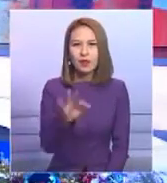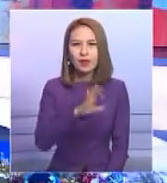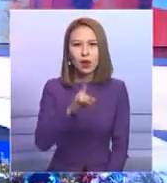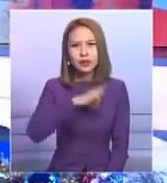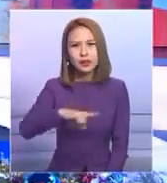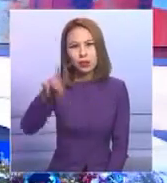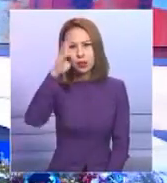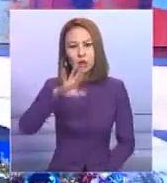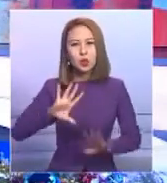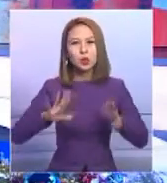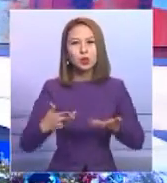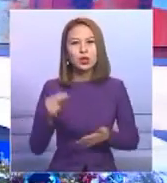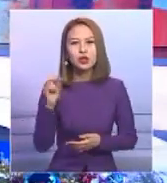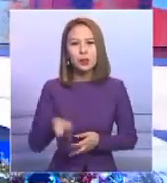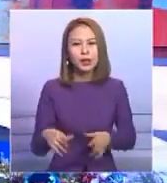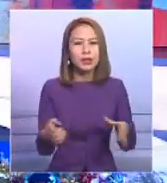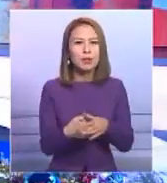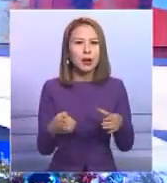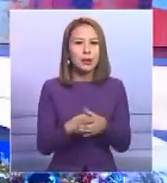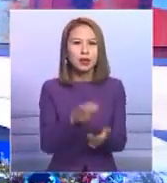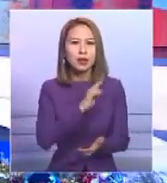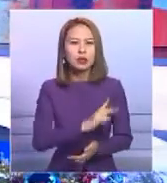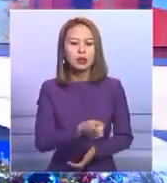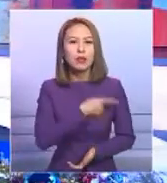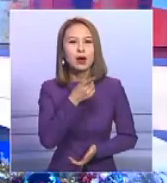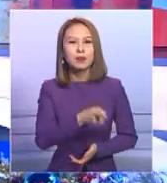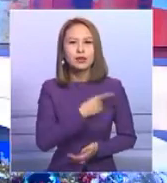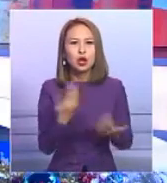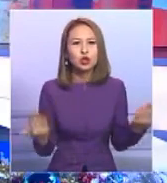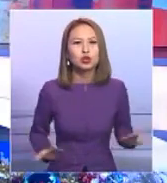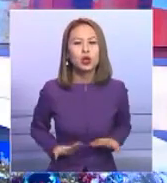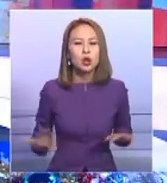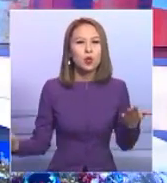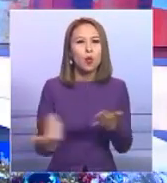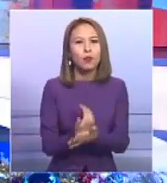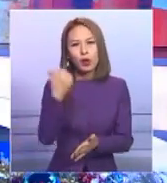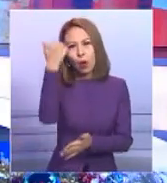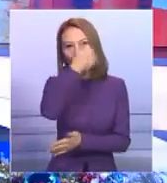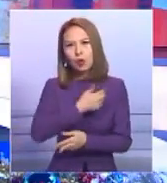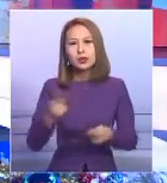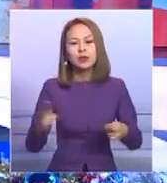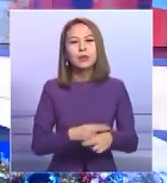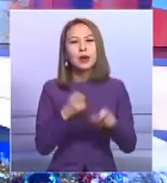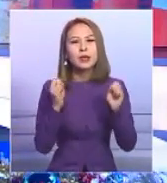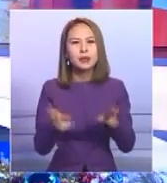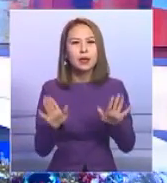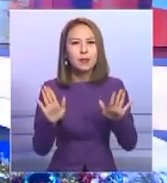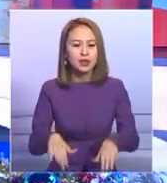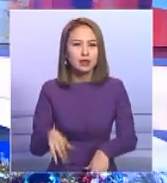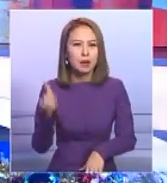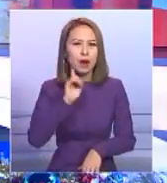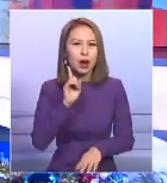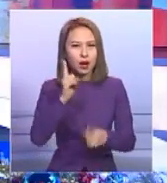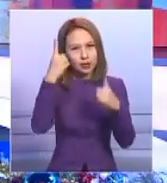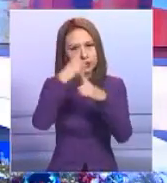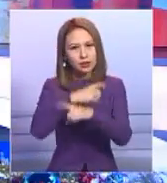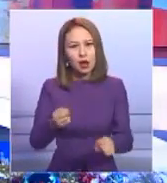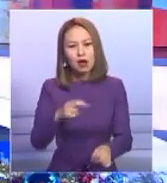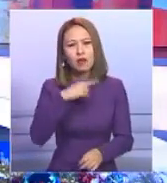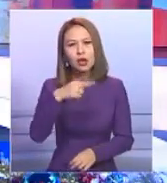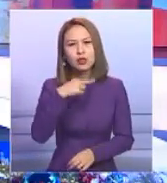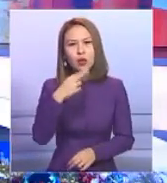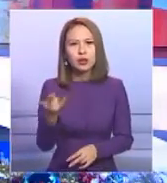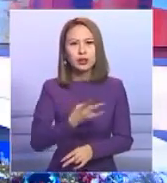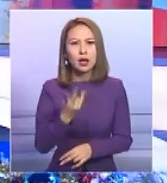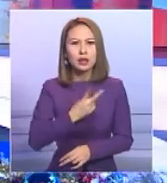Шығыс Қазақстандық төтенше жағдай департаментінің мамандары тұрғындарға жаңа жылда өрт қауіпсіздігін сақтауды ескертеді. Өңірде жыл